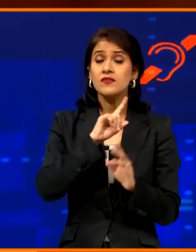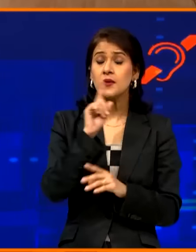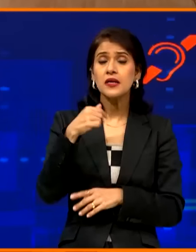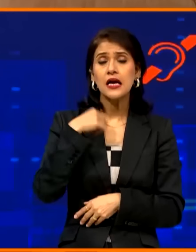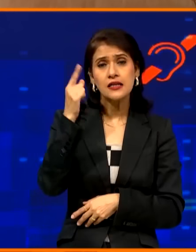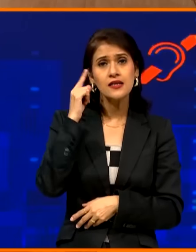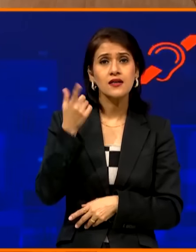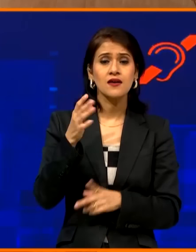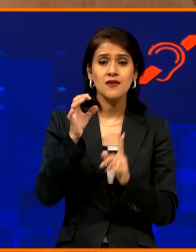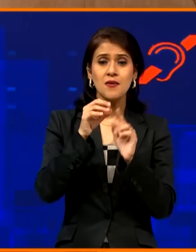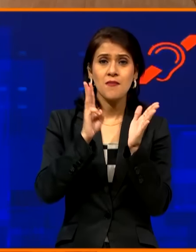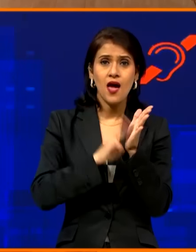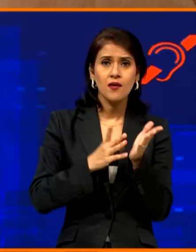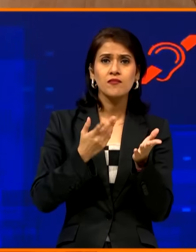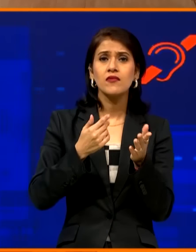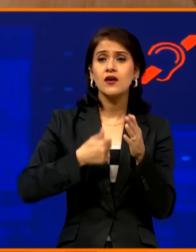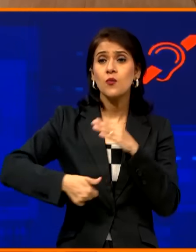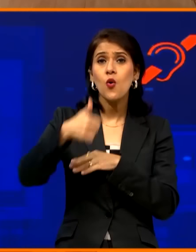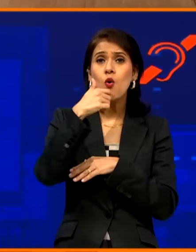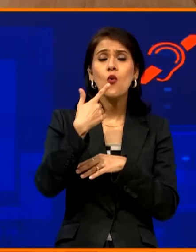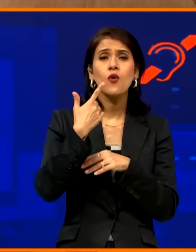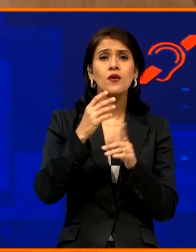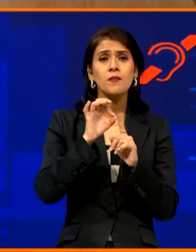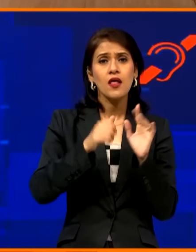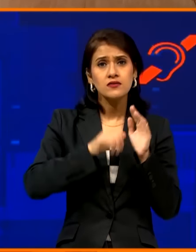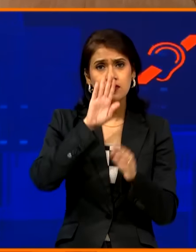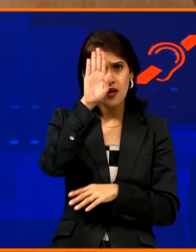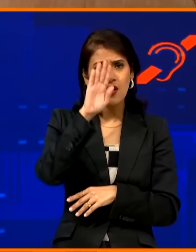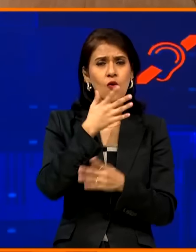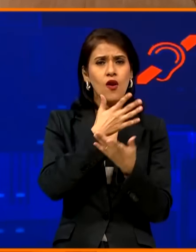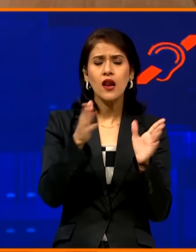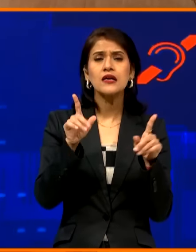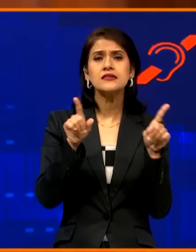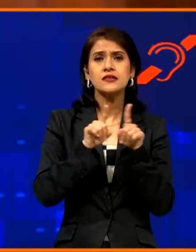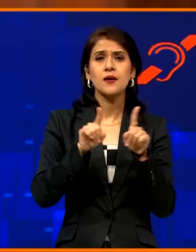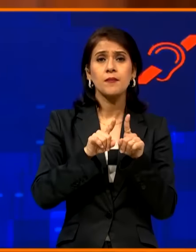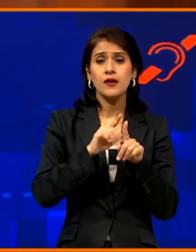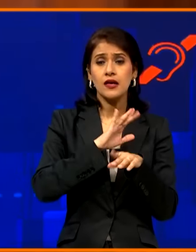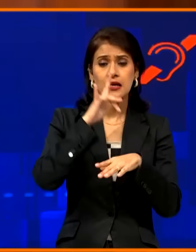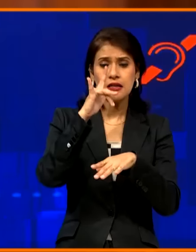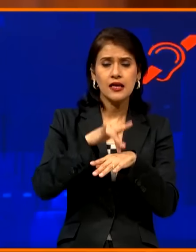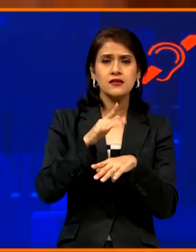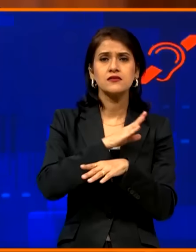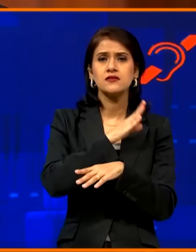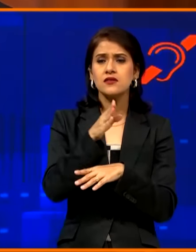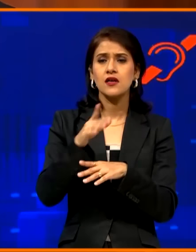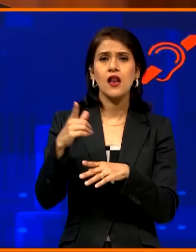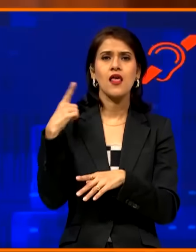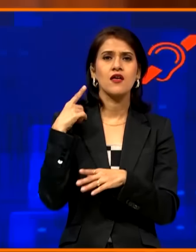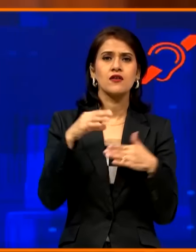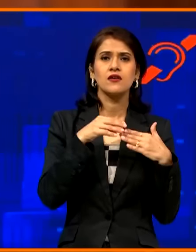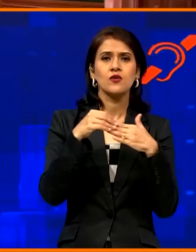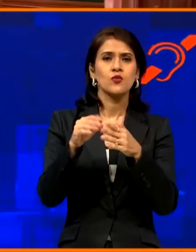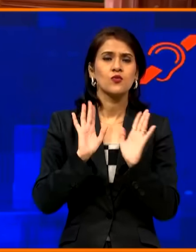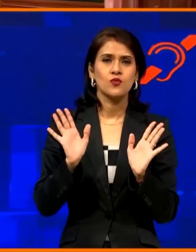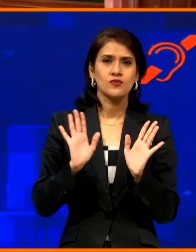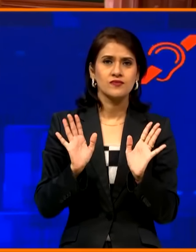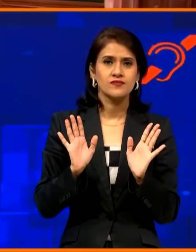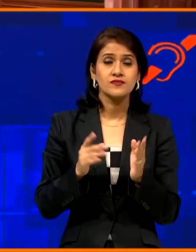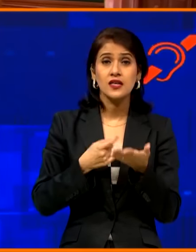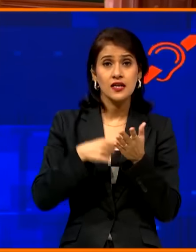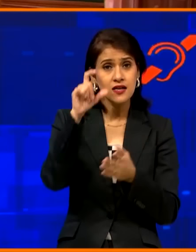हमारे मुल्क में नहीं इस तरह इस तरह के पद पर बैठे हुए लोगों को नहीं करना चाहिए तो किसको ली जैसे अब राम मंदिर का